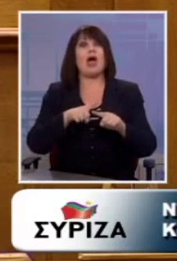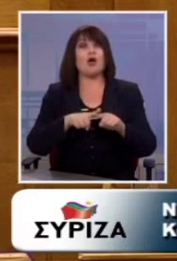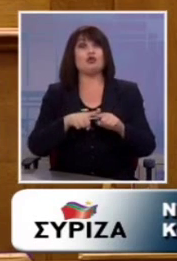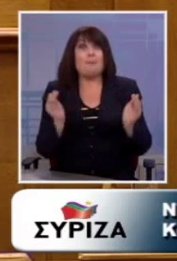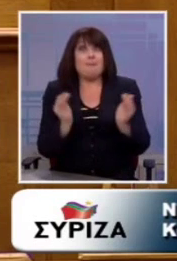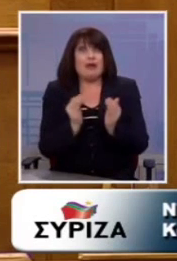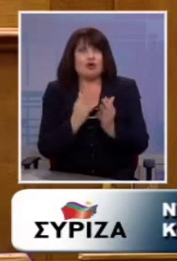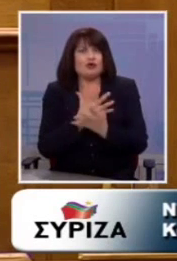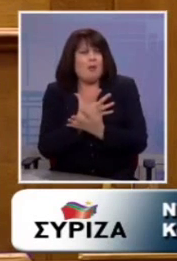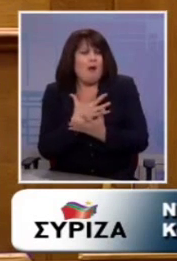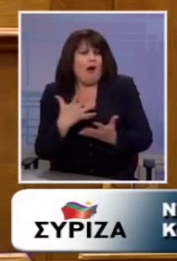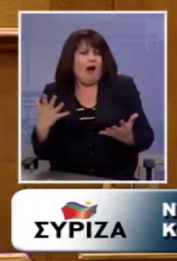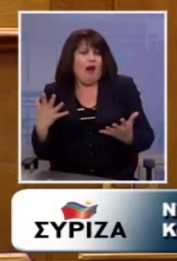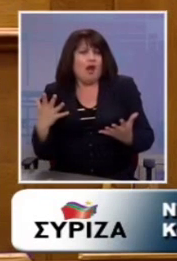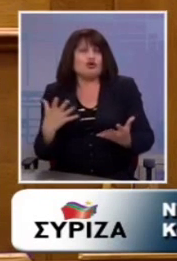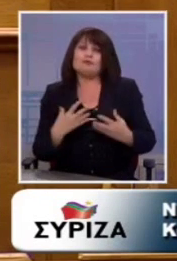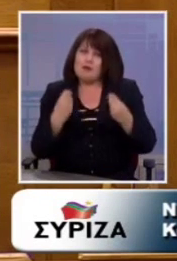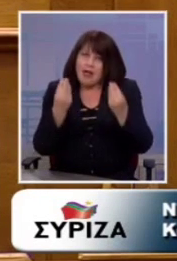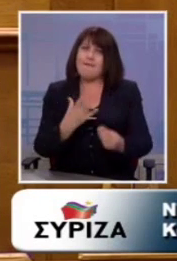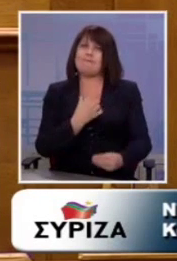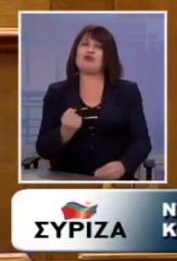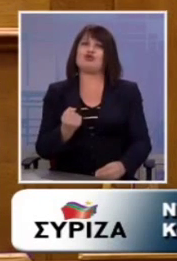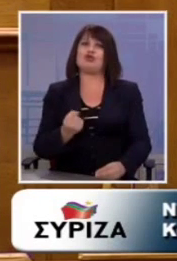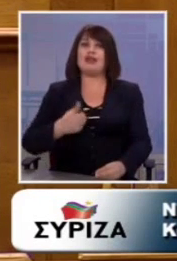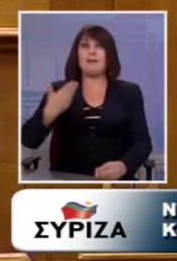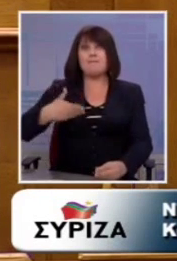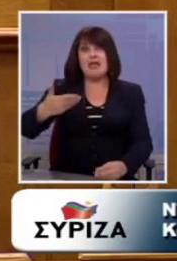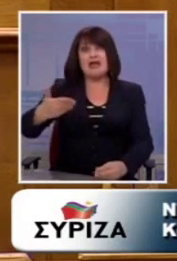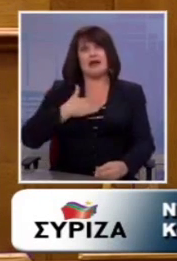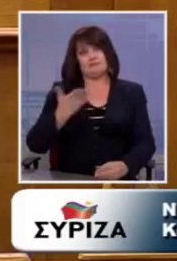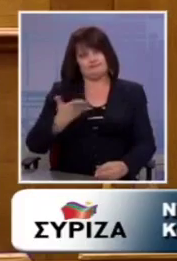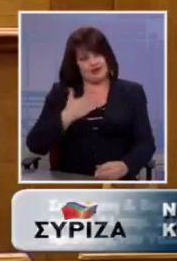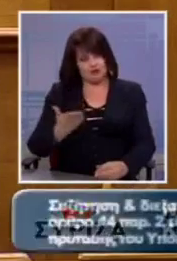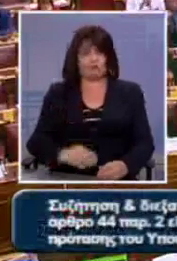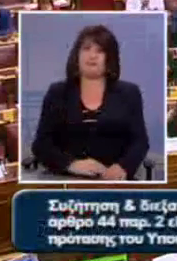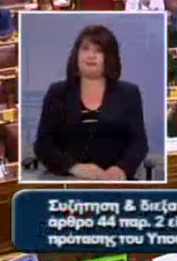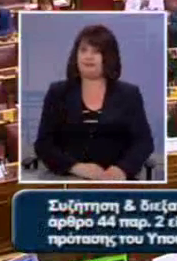μικρός και ο μέγας. Σε αυτόν εμπιστευόμαστε τη μοίρα του τόπου. Ευχαριστώ.